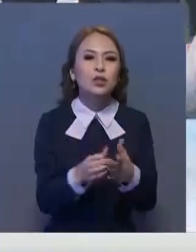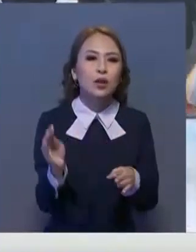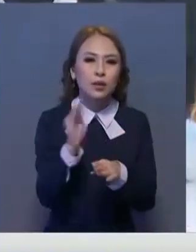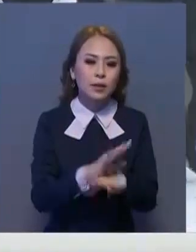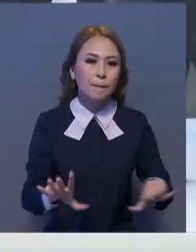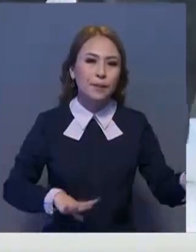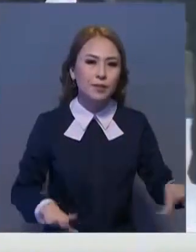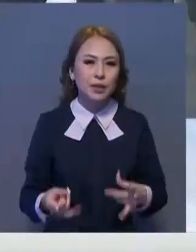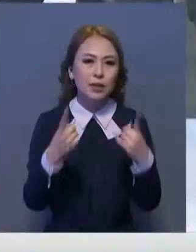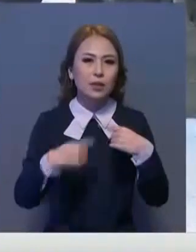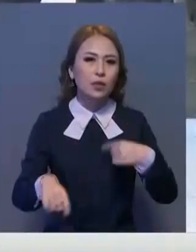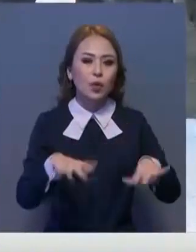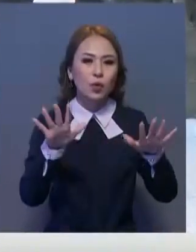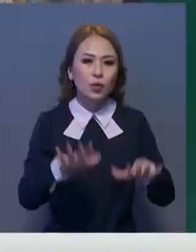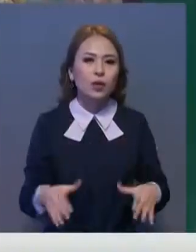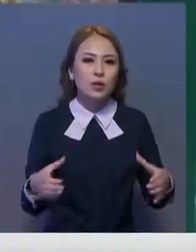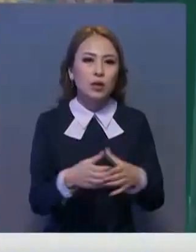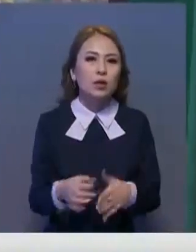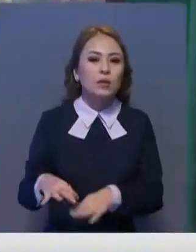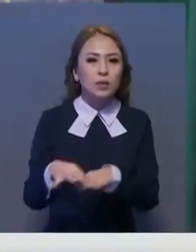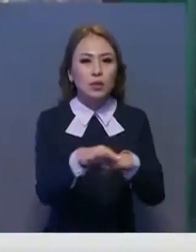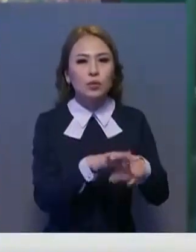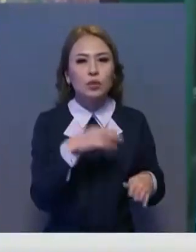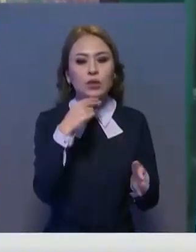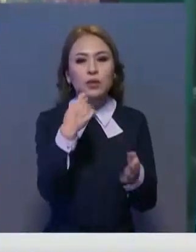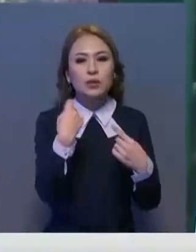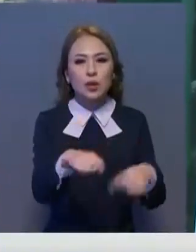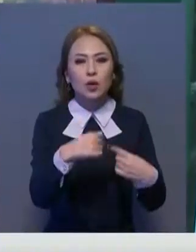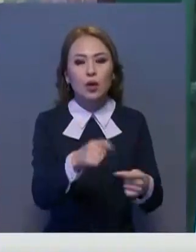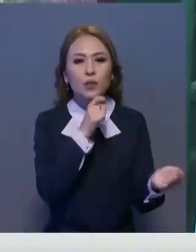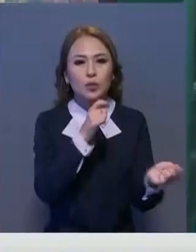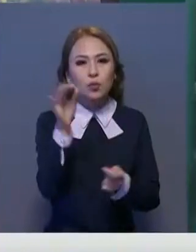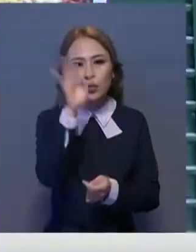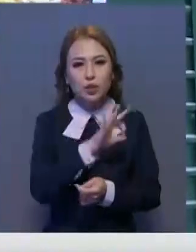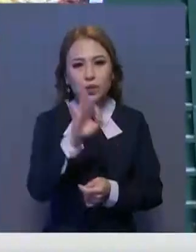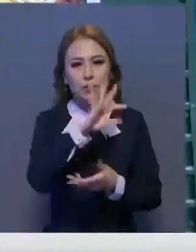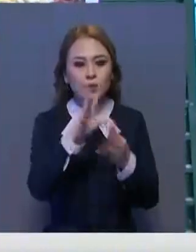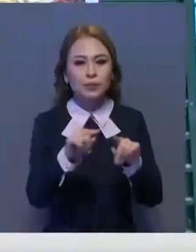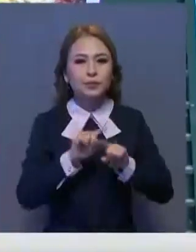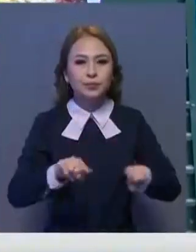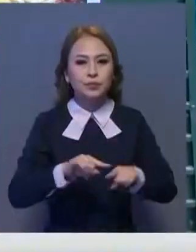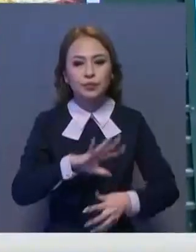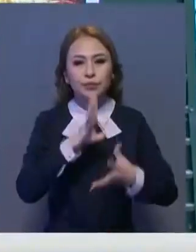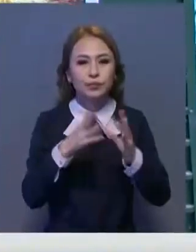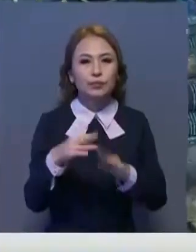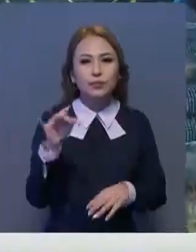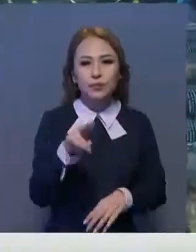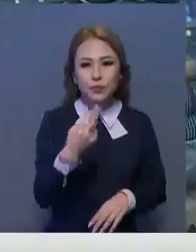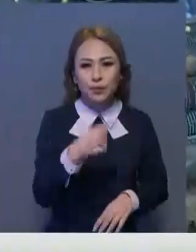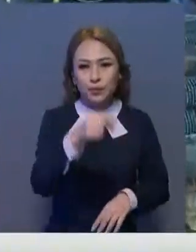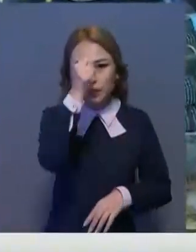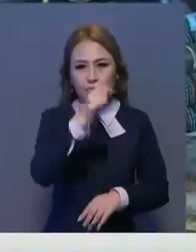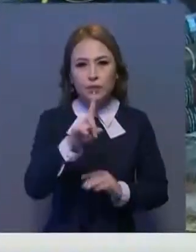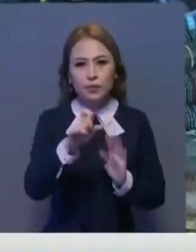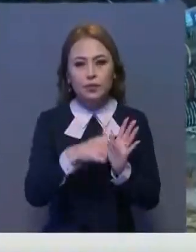өкілдері шаһардағы базарлар мен ірі сауда орындарын аралап, сатушыларға өрт қауіпсіздігі бойынша жадынамаларды үлестірді. Жалпы желтоқсан